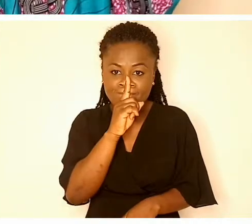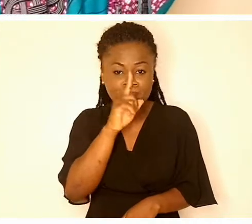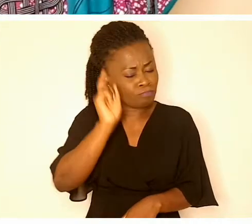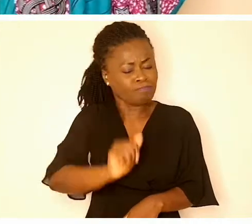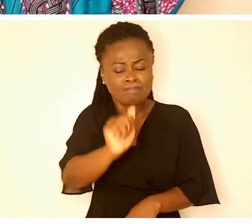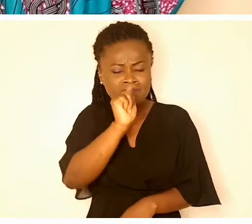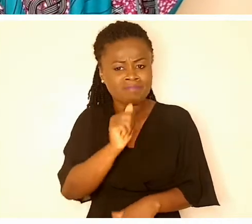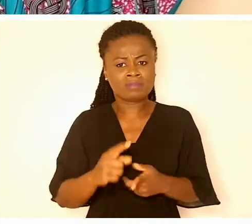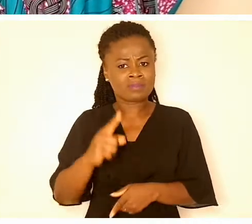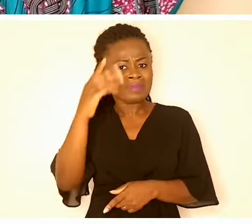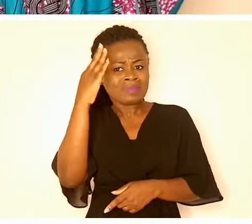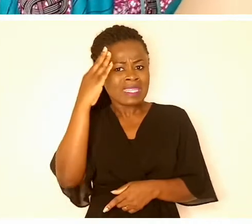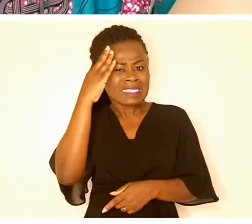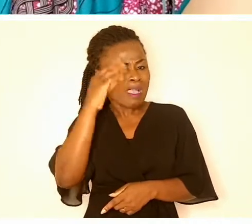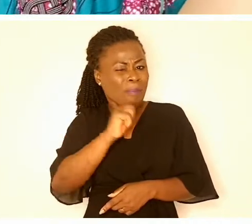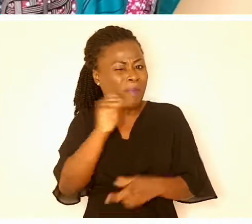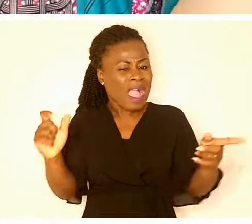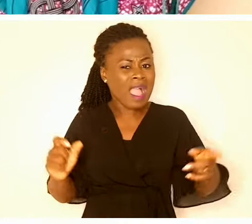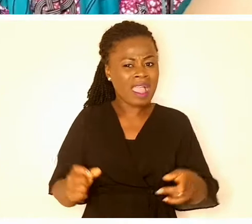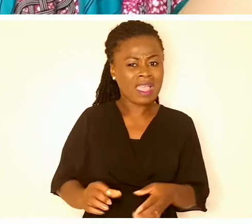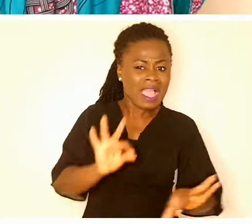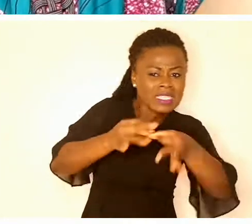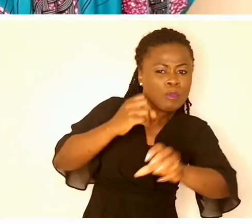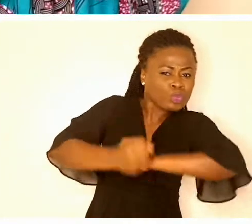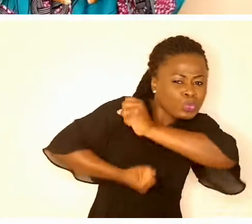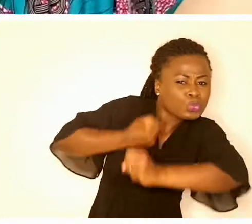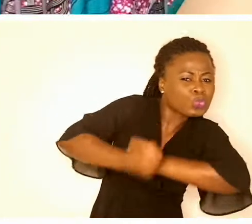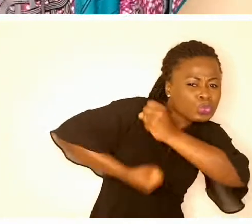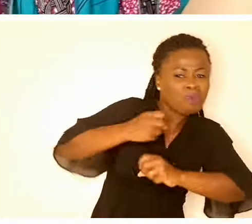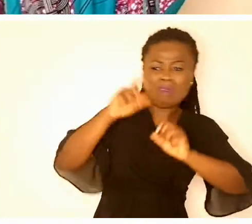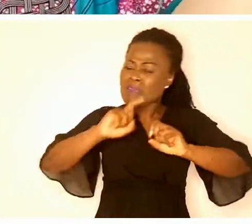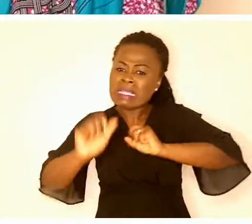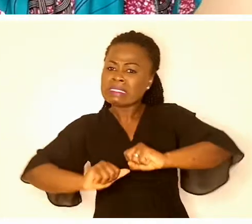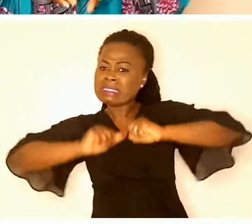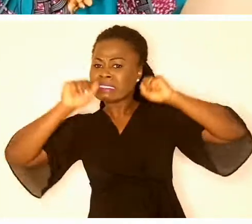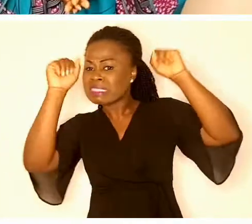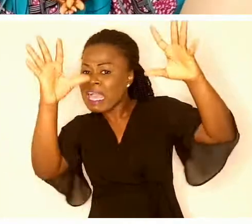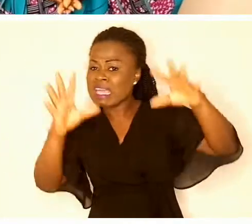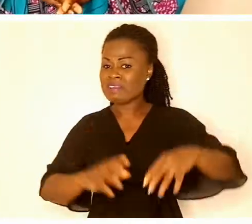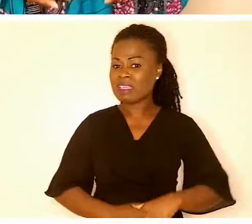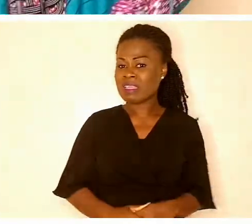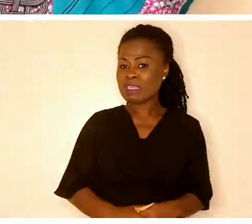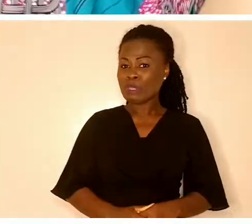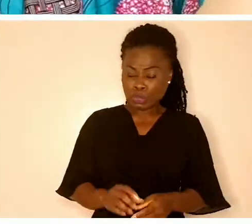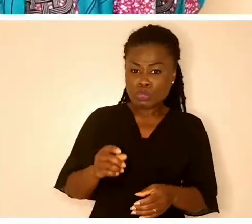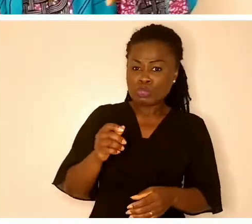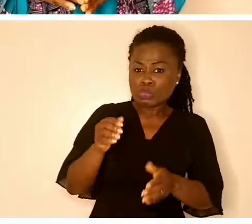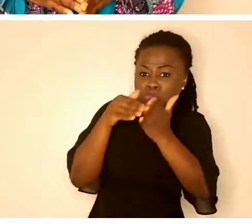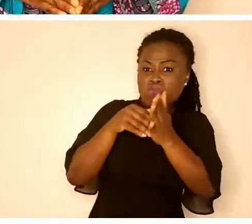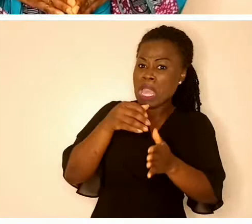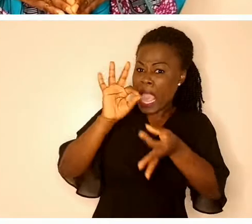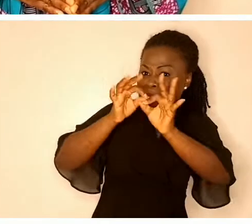Vous n'avez pas idée de ce que ces interprètes-là souffrent au jour le jour. Les sacrifices qu'ils consentent, souvent à leurs propres